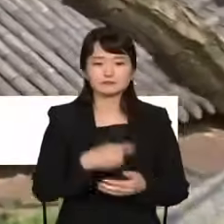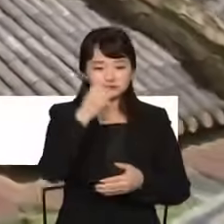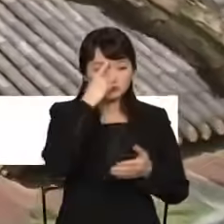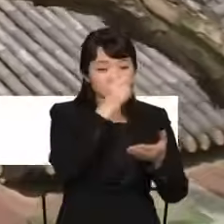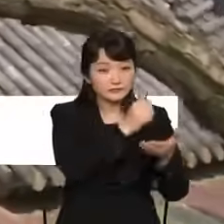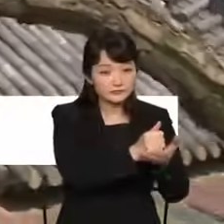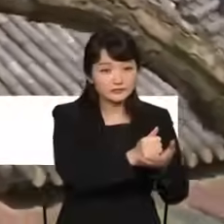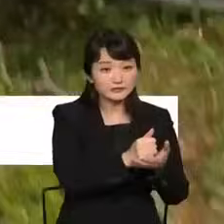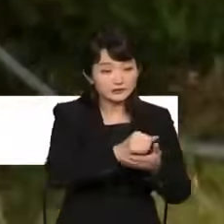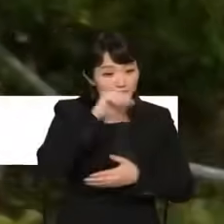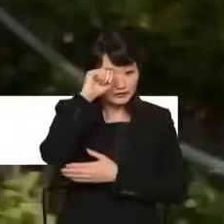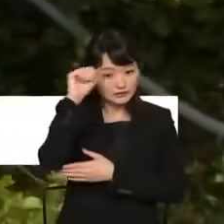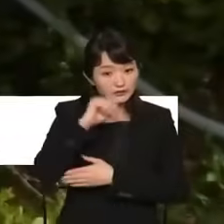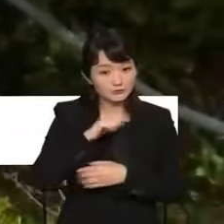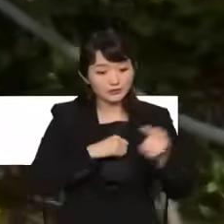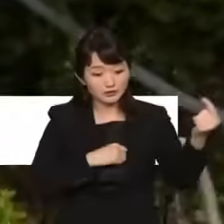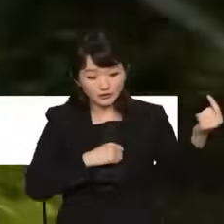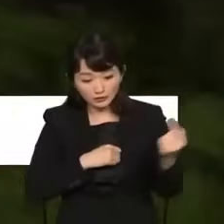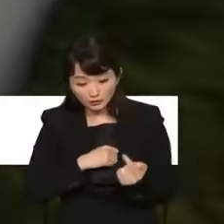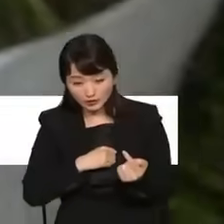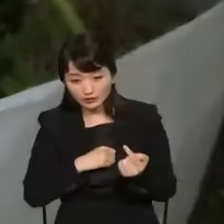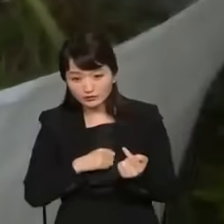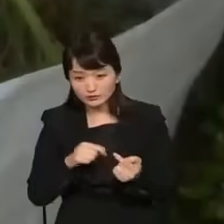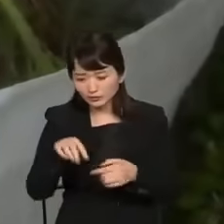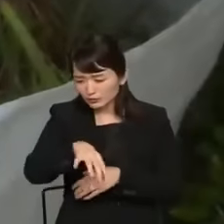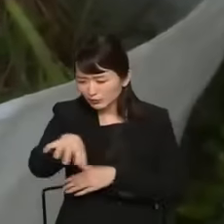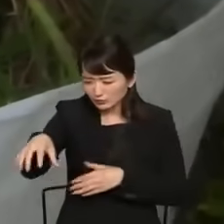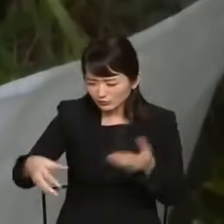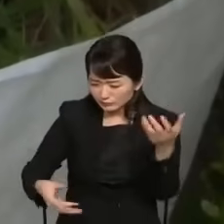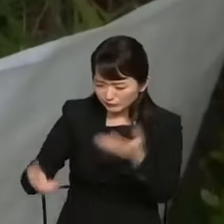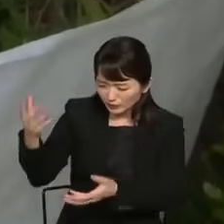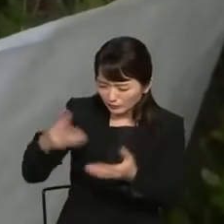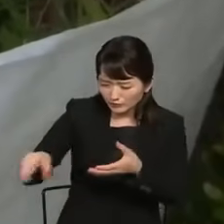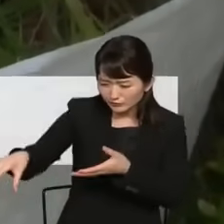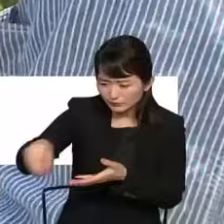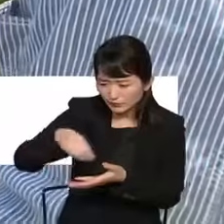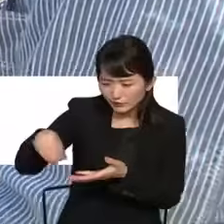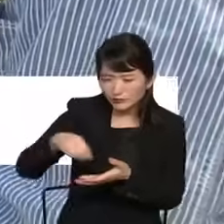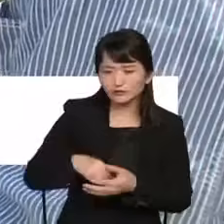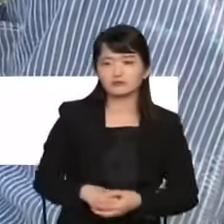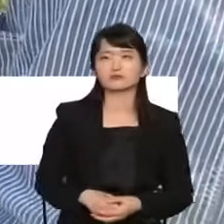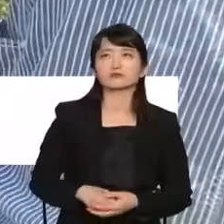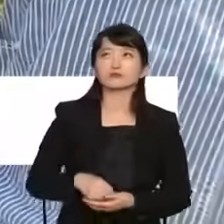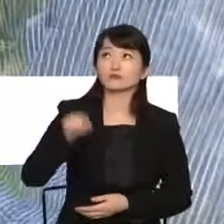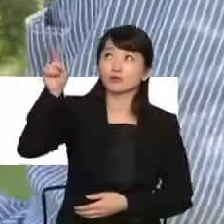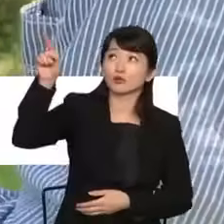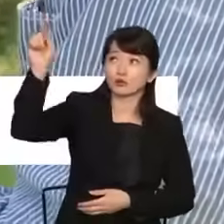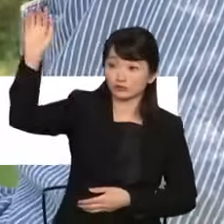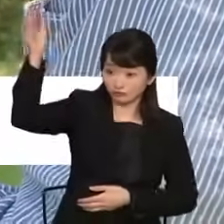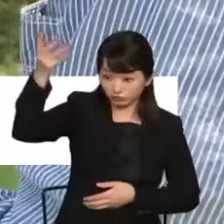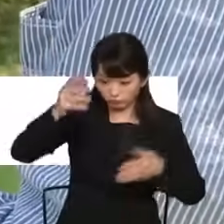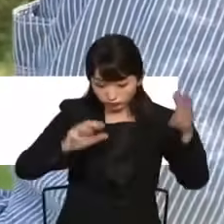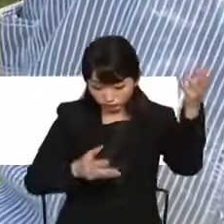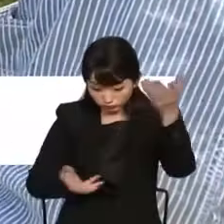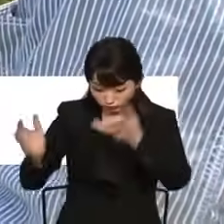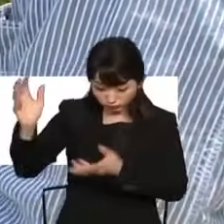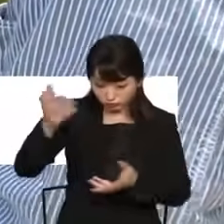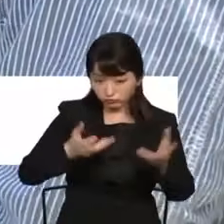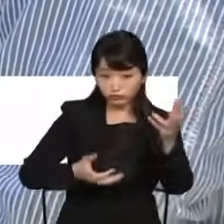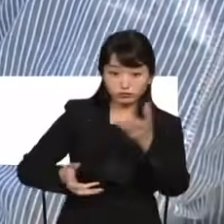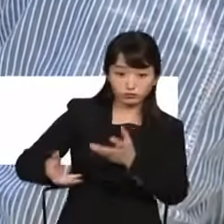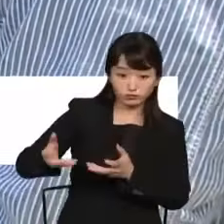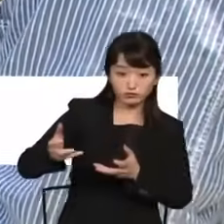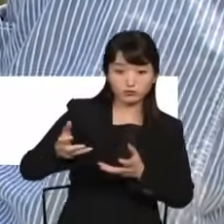이른 아침부터 경내에 떨어진 폐지들을 주웠습니다. 그냥 하늘에서 그냥 내려왔어요. 다 여기 아. 여기